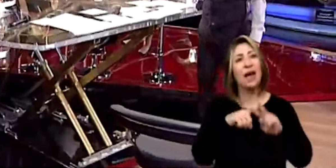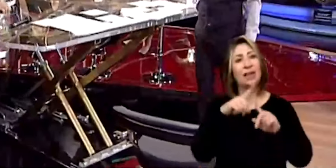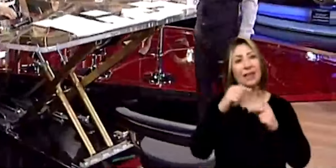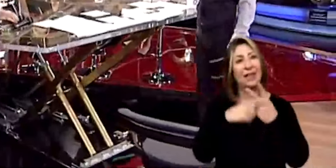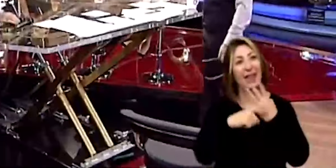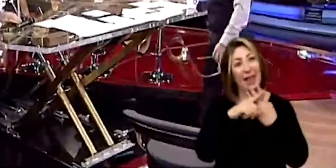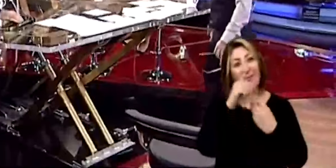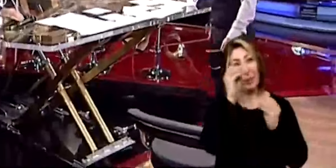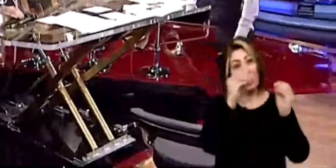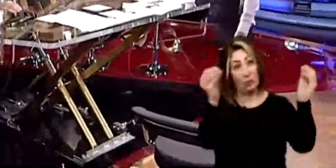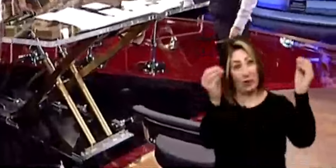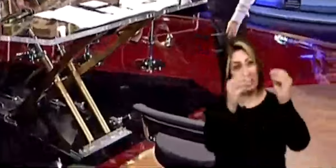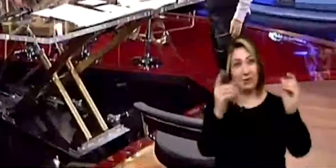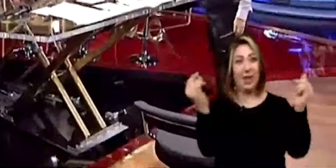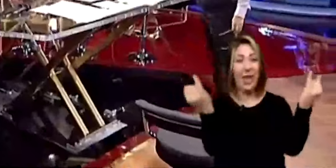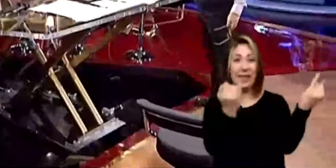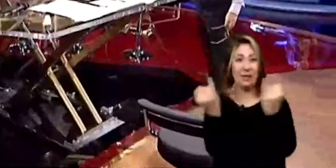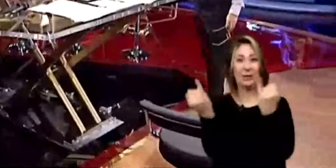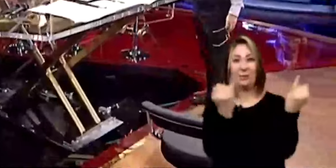veriyor.